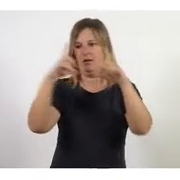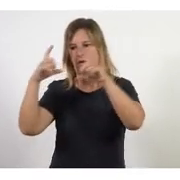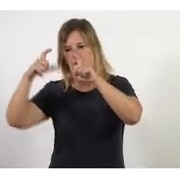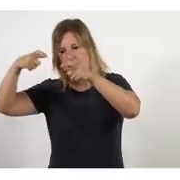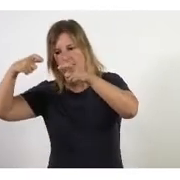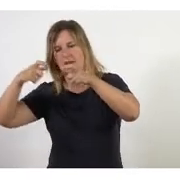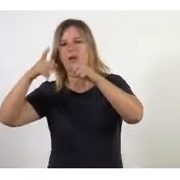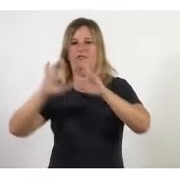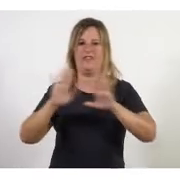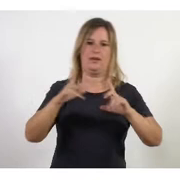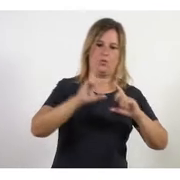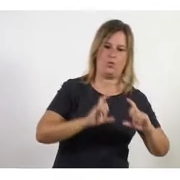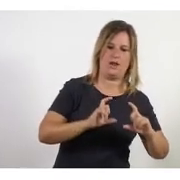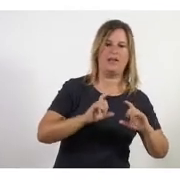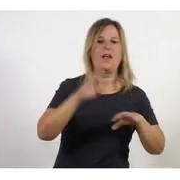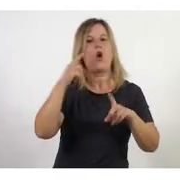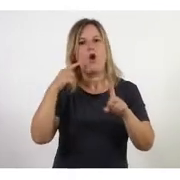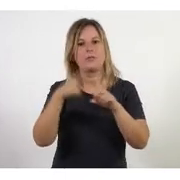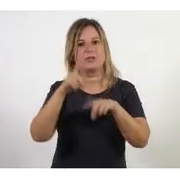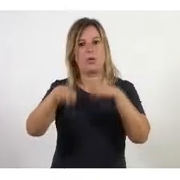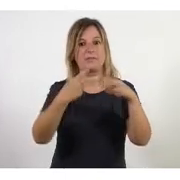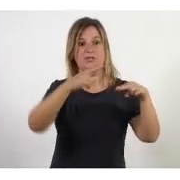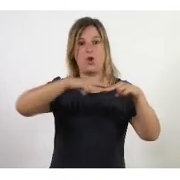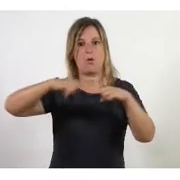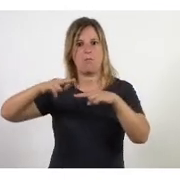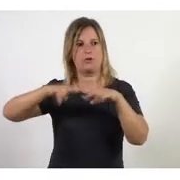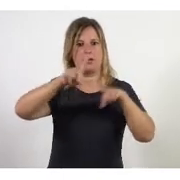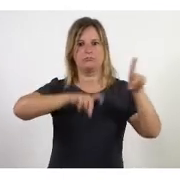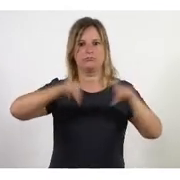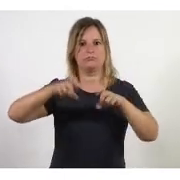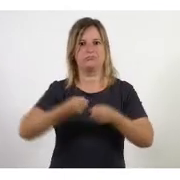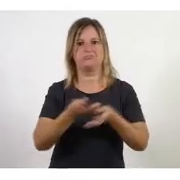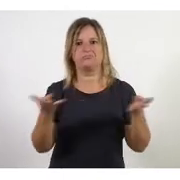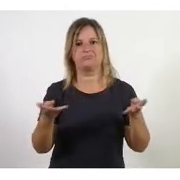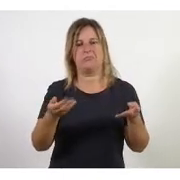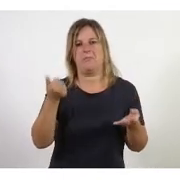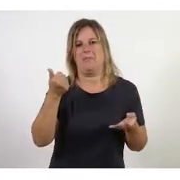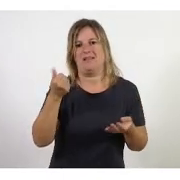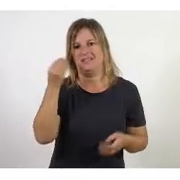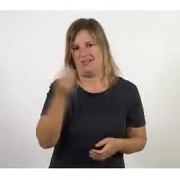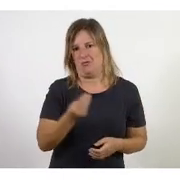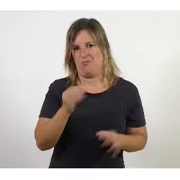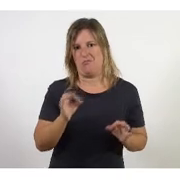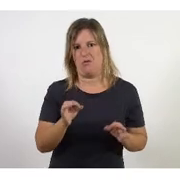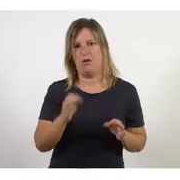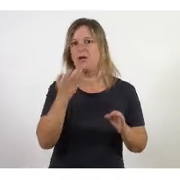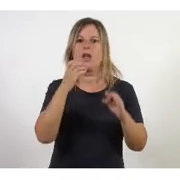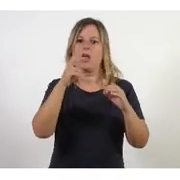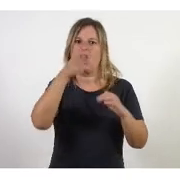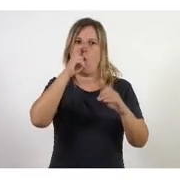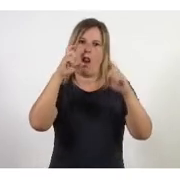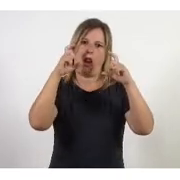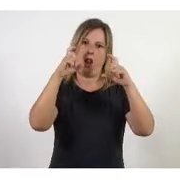el vostre vídeo, tindreu més varietat per escollir i el vostre muntatge serà molt més ric. No ho graveu tot igual, perquè llavors us quedarà un